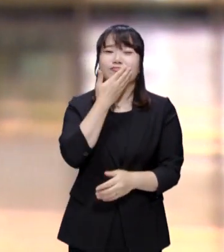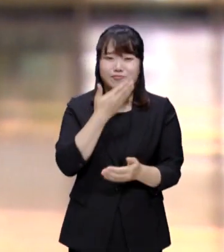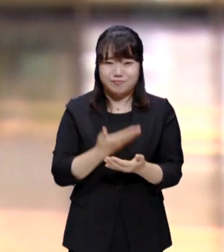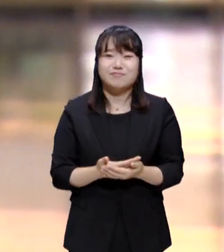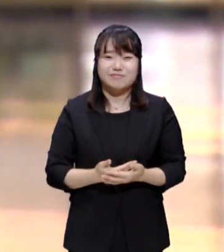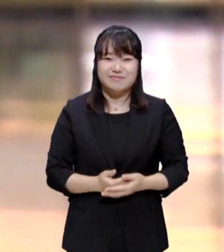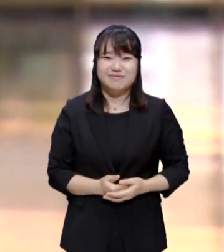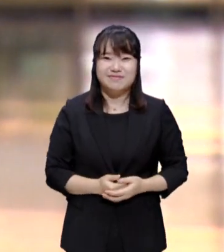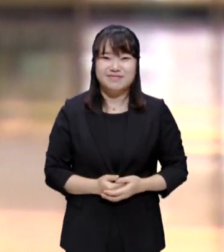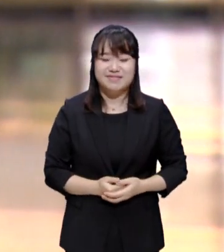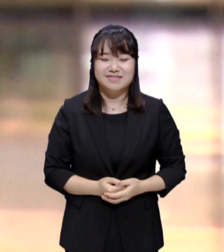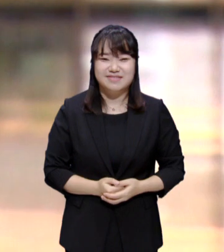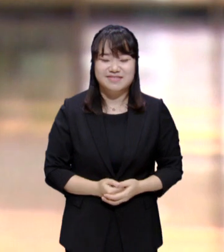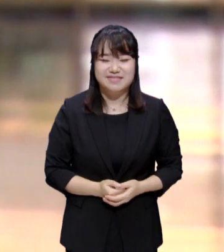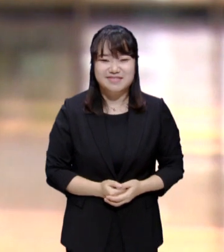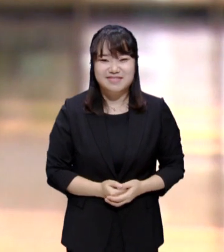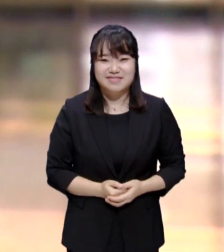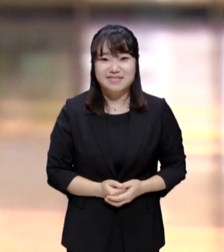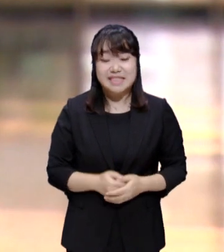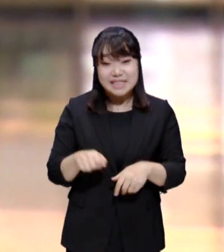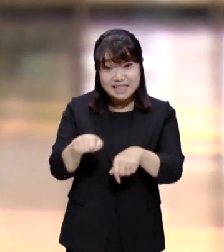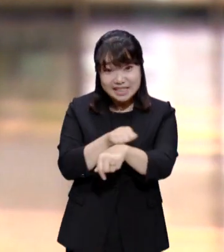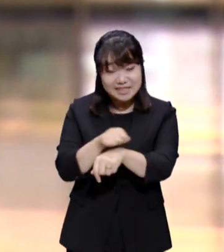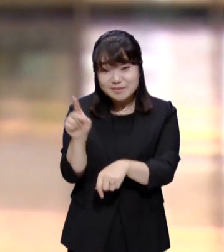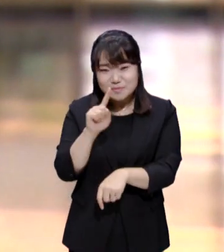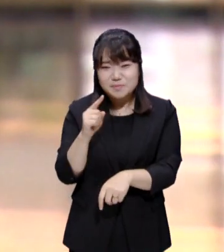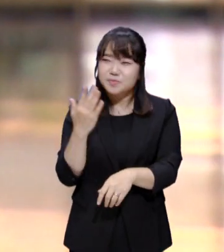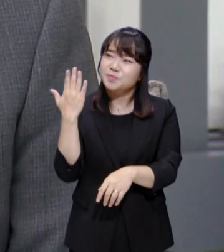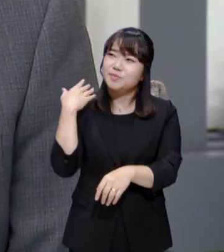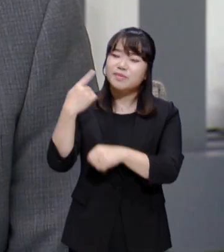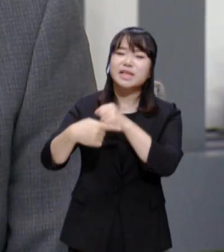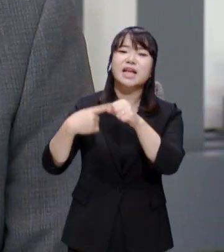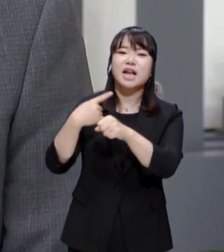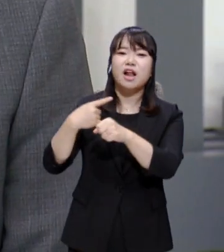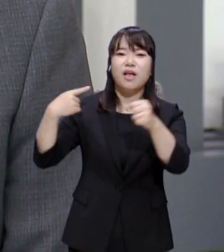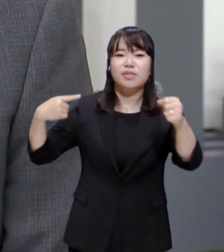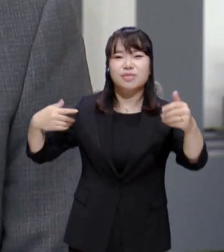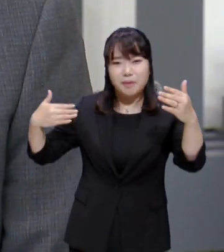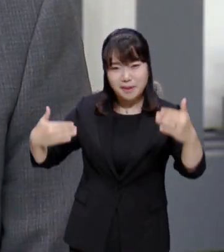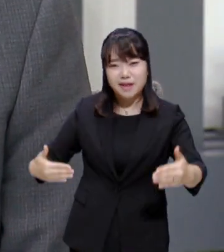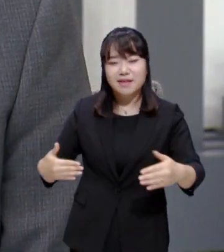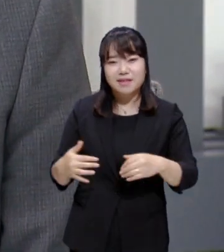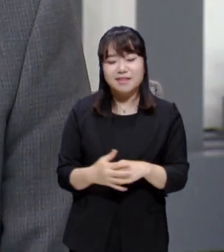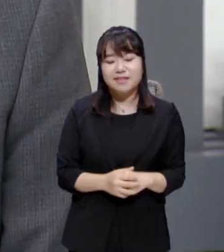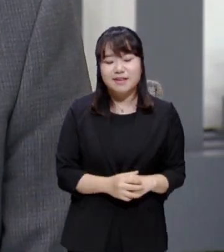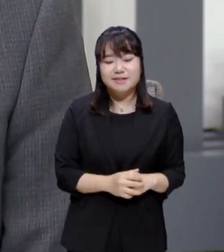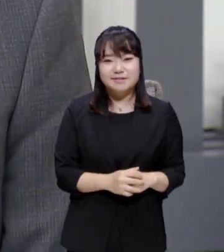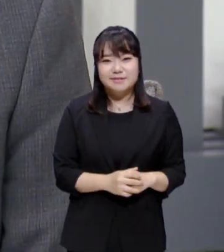보면 됩니다. 이제 특히 이제 지난 1년 사이에는